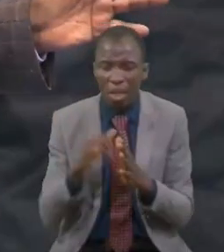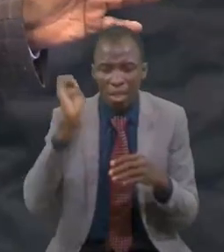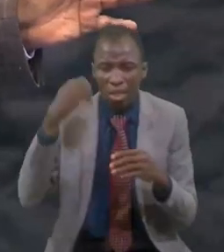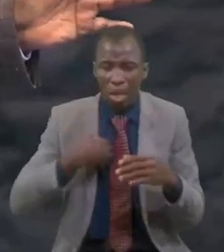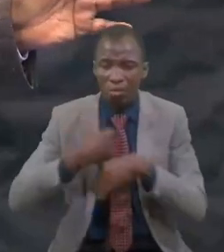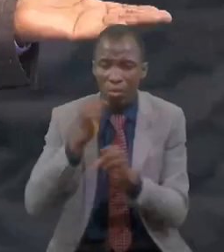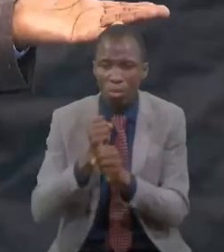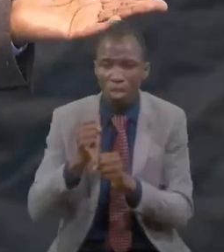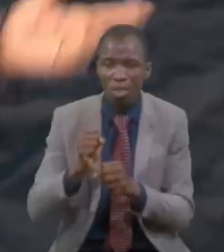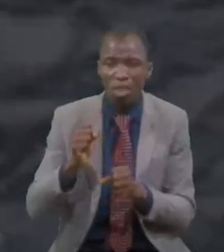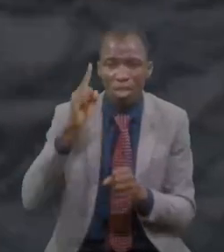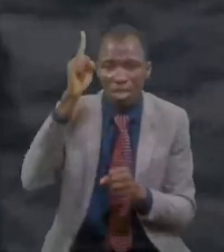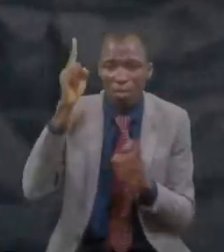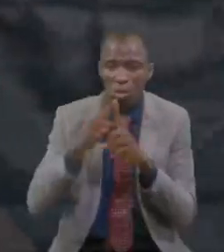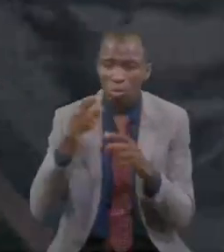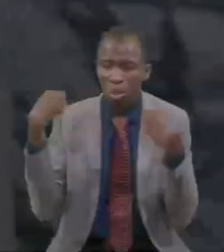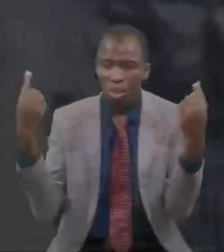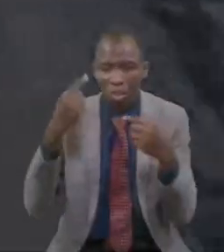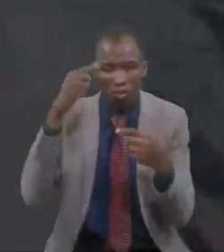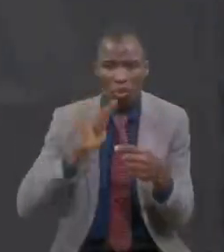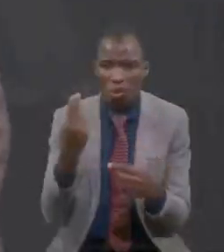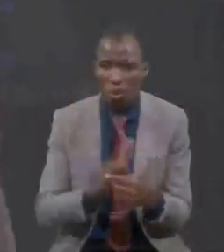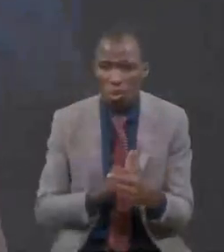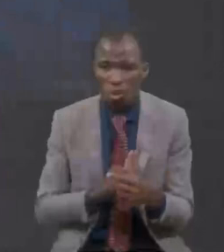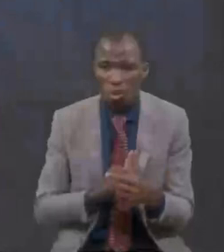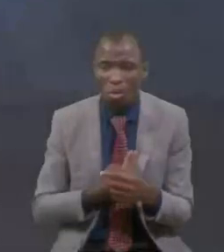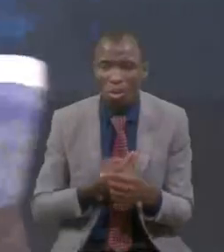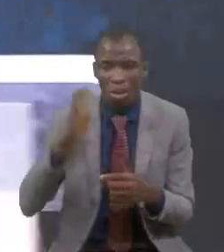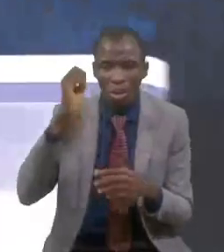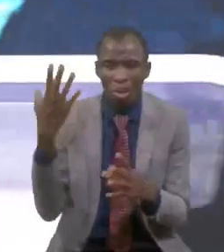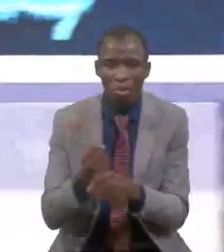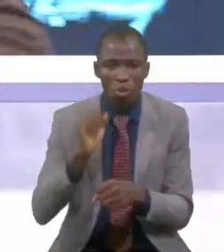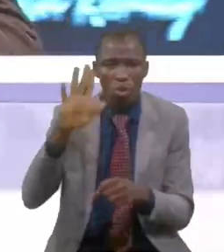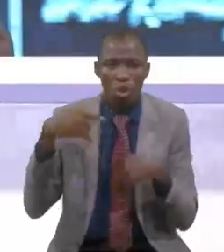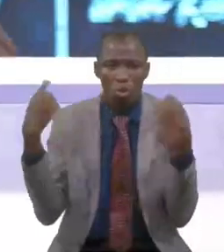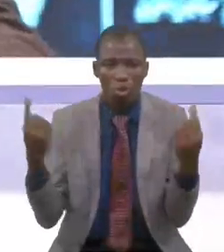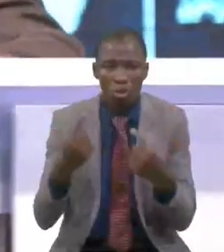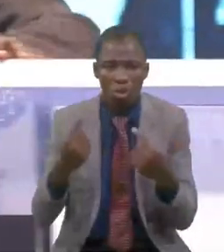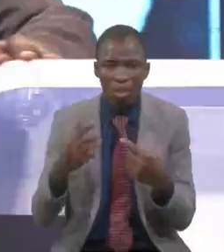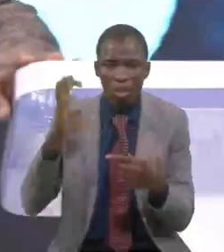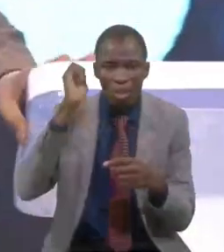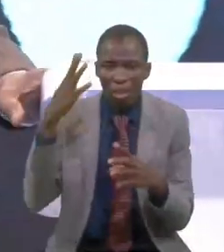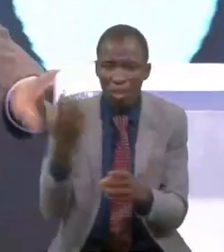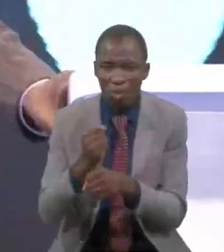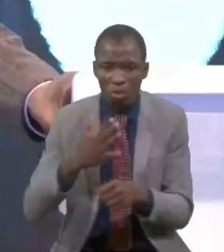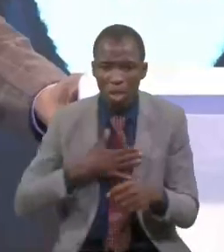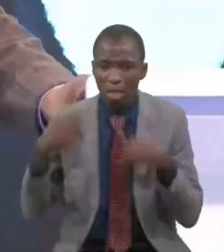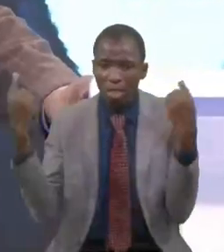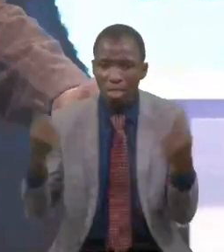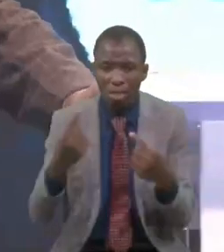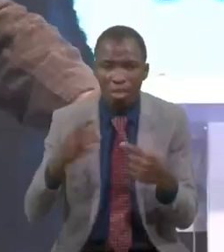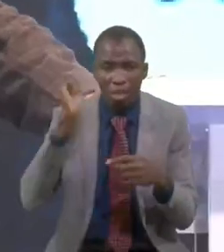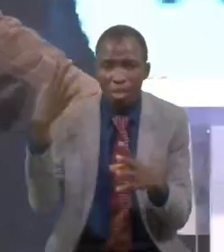il a fait devenir péché pour nous comment il a ôté vos péchés Il a Ôé mes